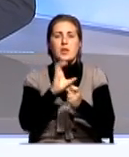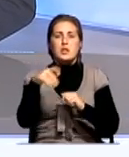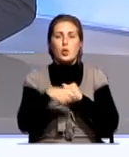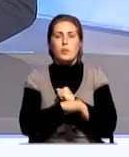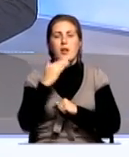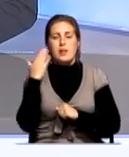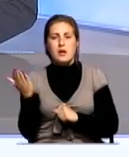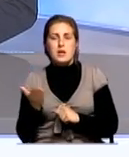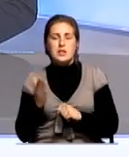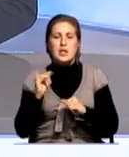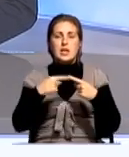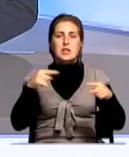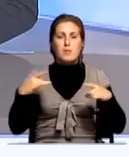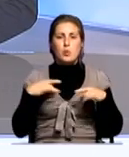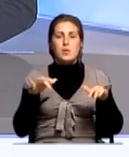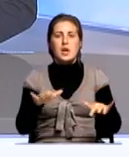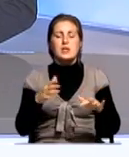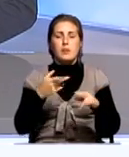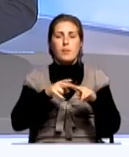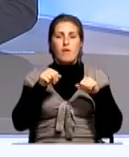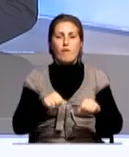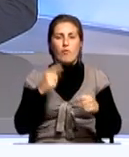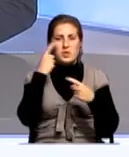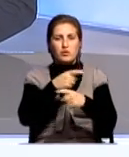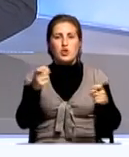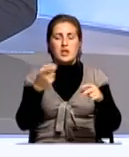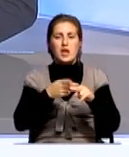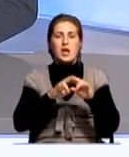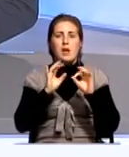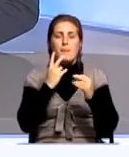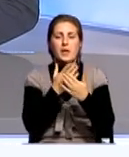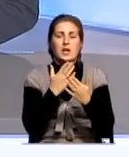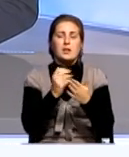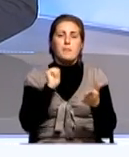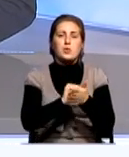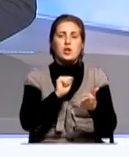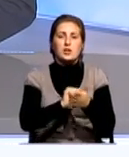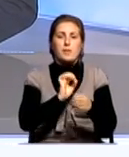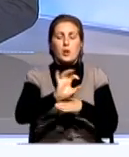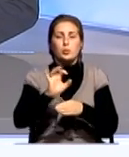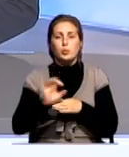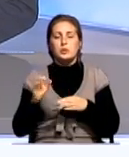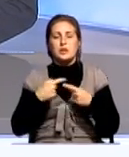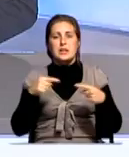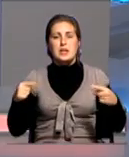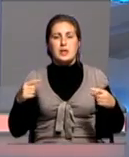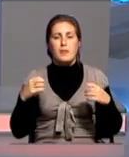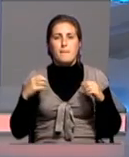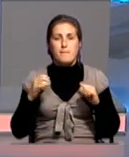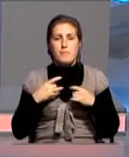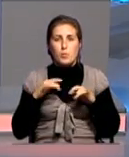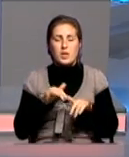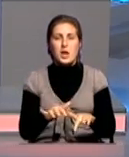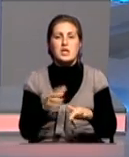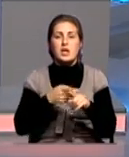лекции и иные мероприятия в рамках правового Просвещения это и размещение наглядной печатной продукции и иные мероприятия в целом это